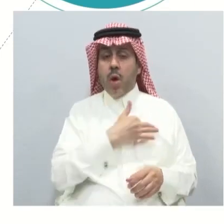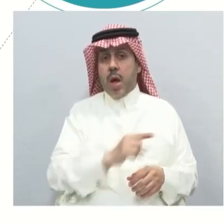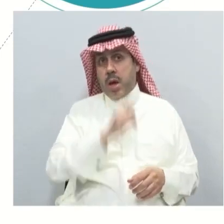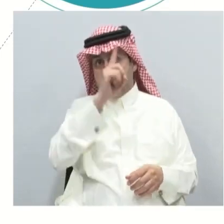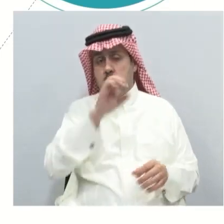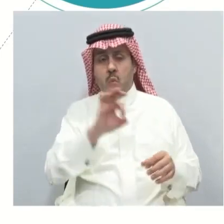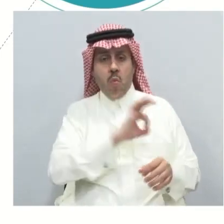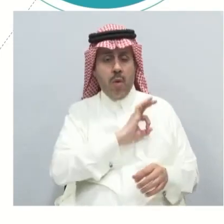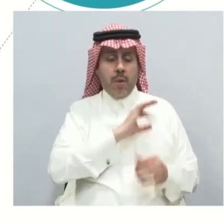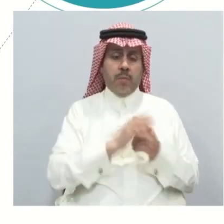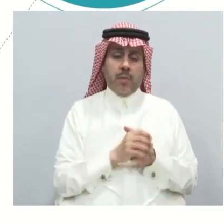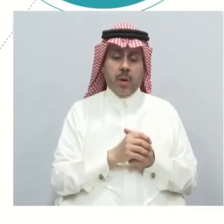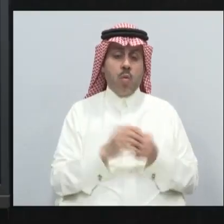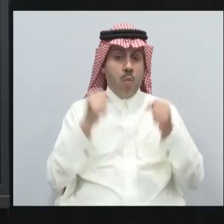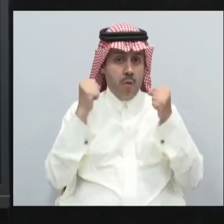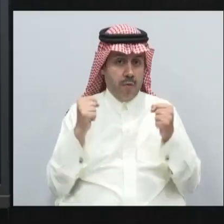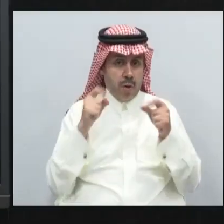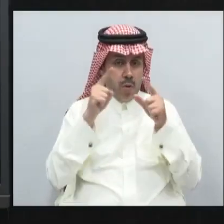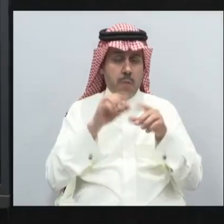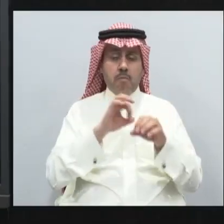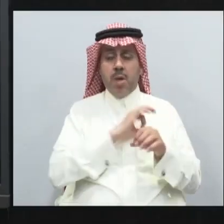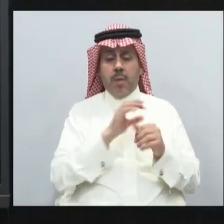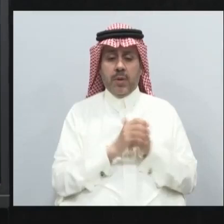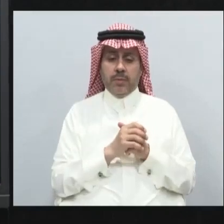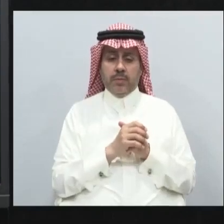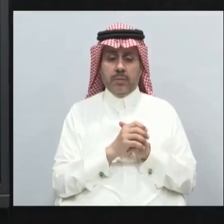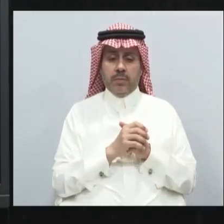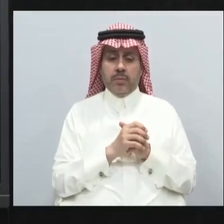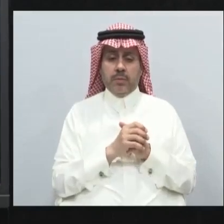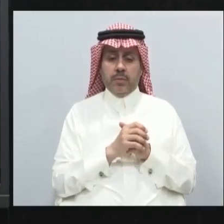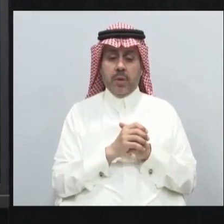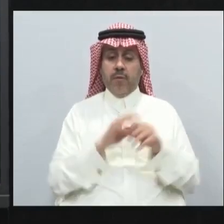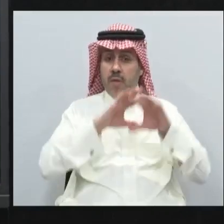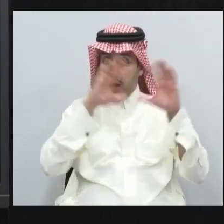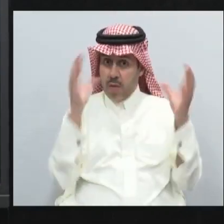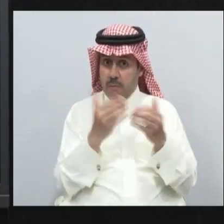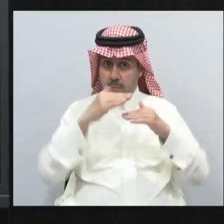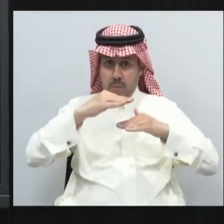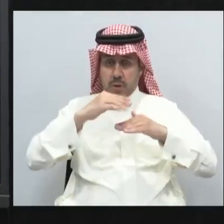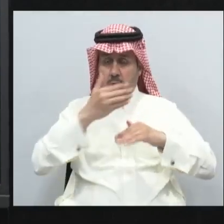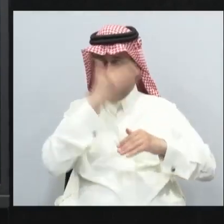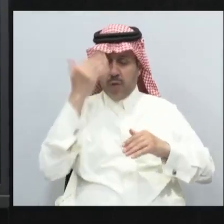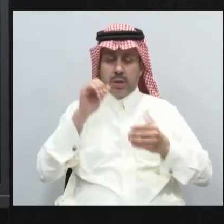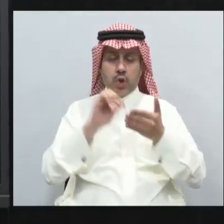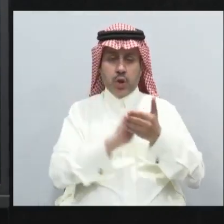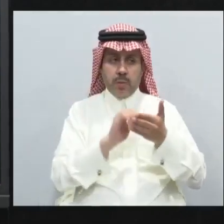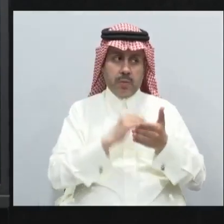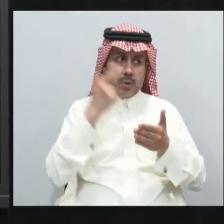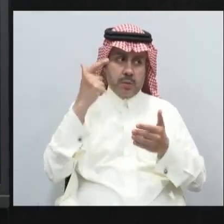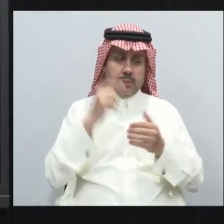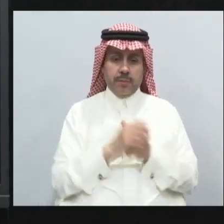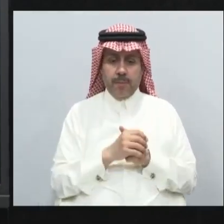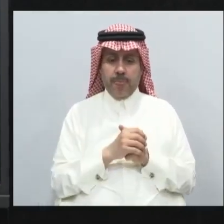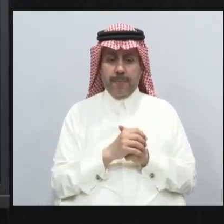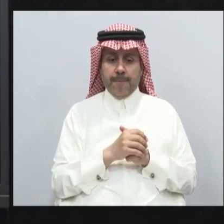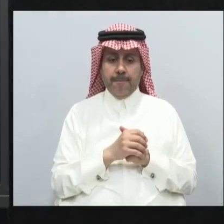والمحبه وفقك الله لما احبه فاذا حفظ الانسان هذا البيت فسيكون معينا لهم على